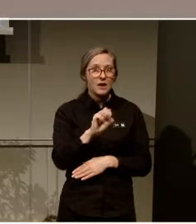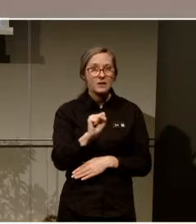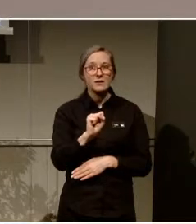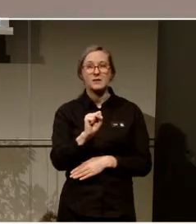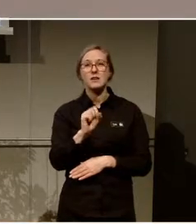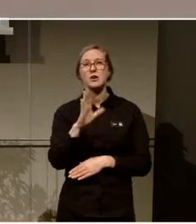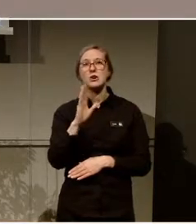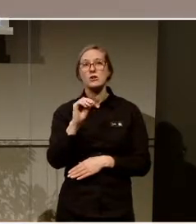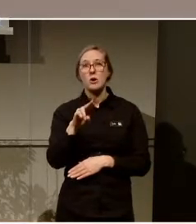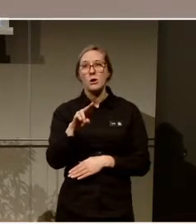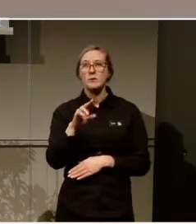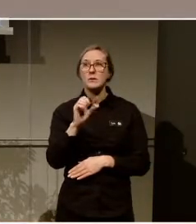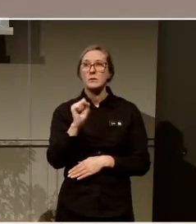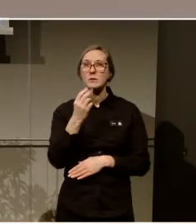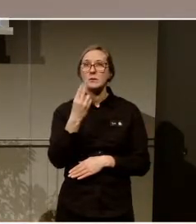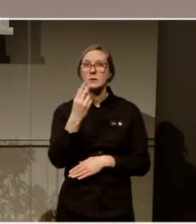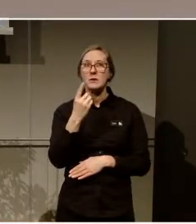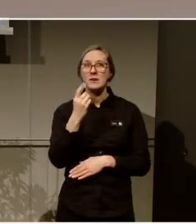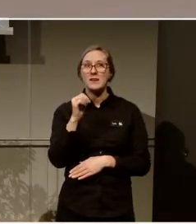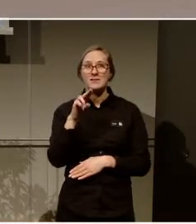har varit med under internetdagen här.